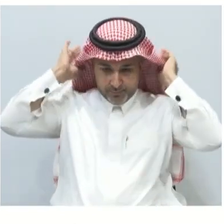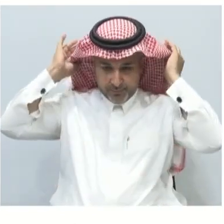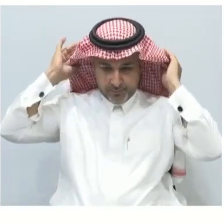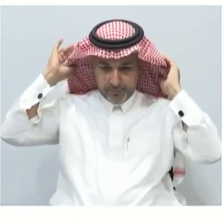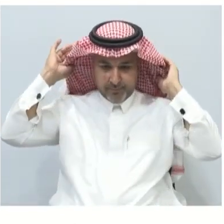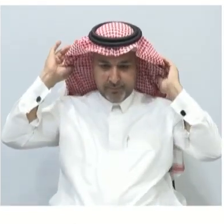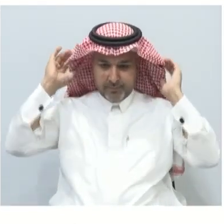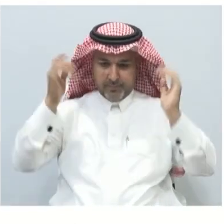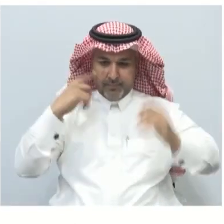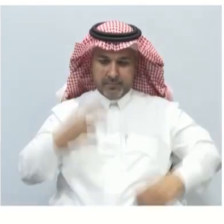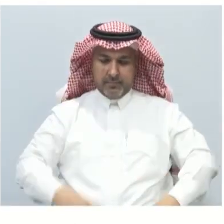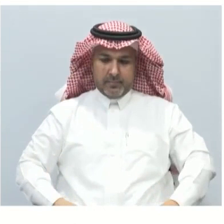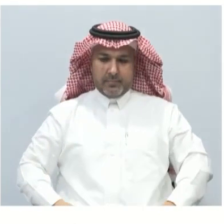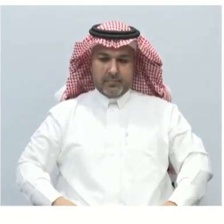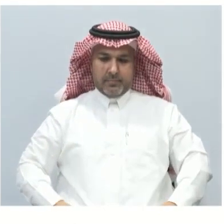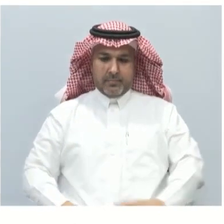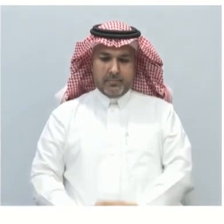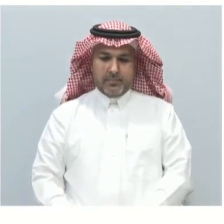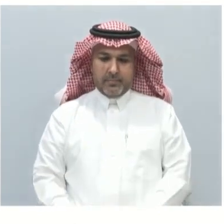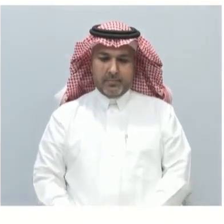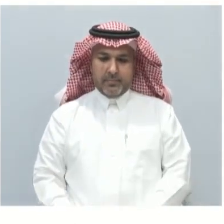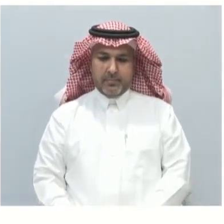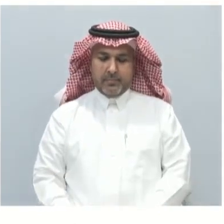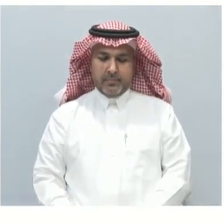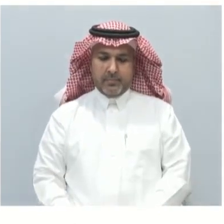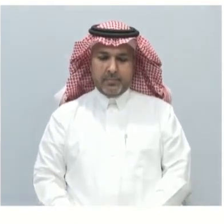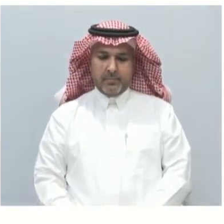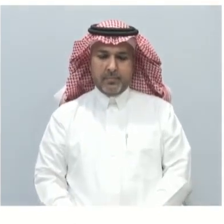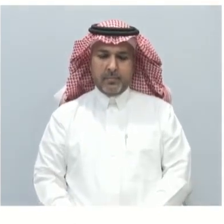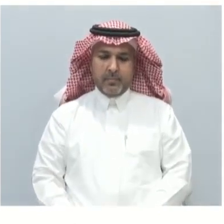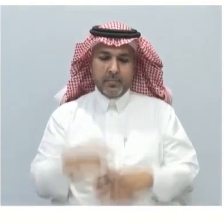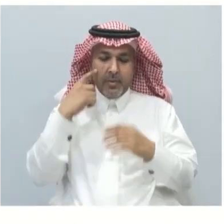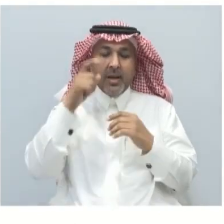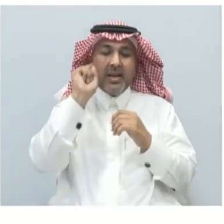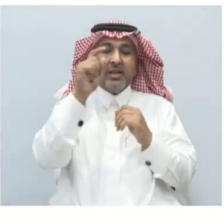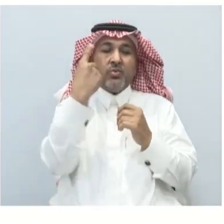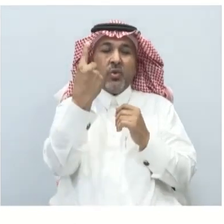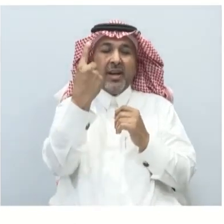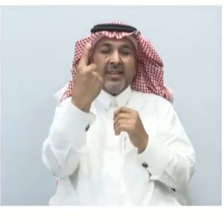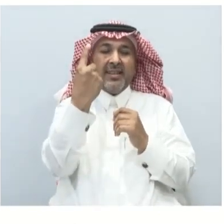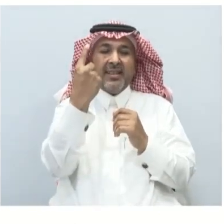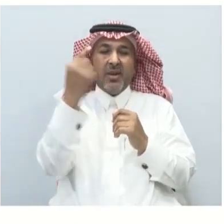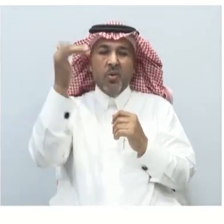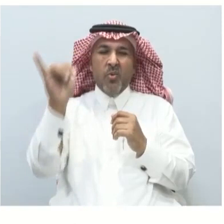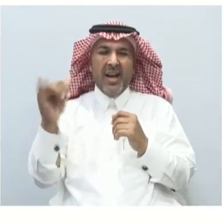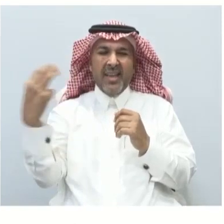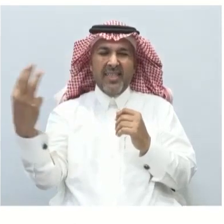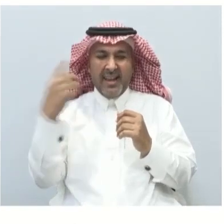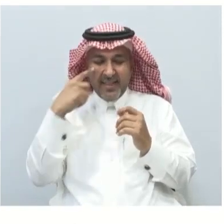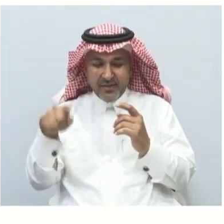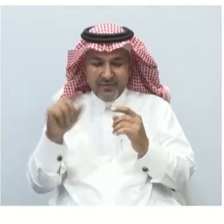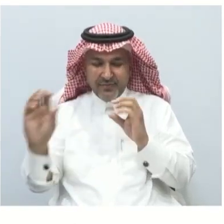اللي هي حقت الصفر واذا كانت الاكس واحد في الواي ثلاثه اذا كانت